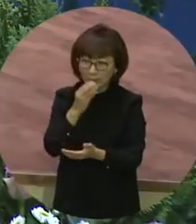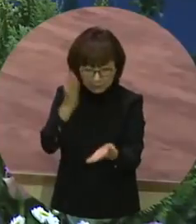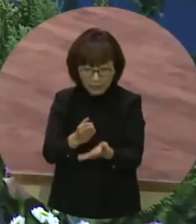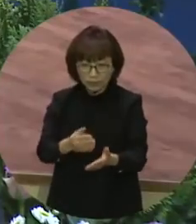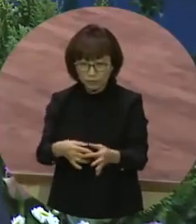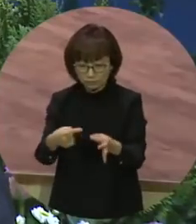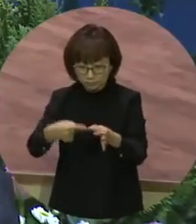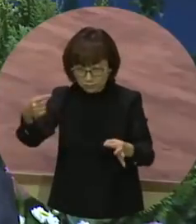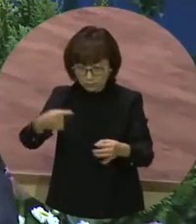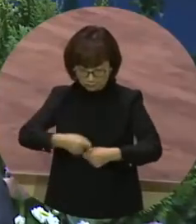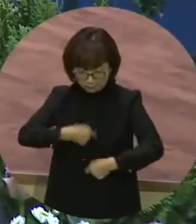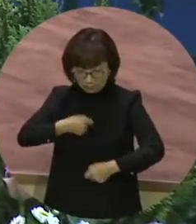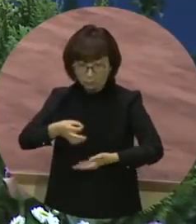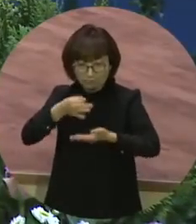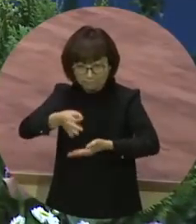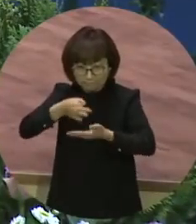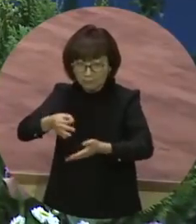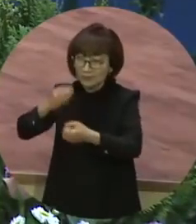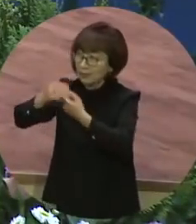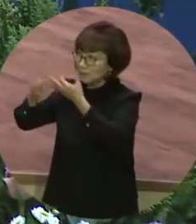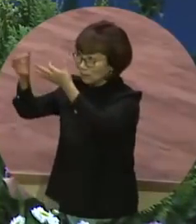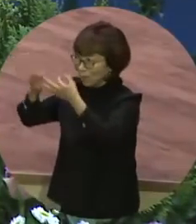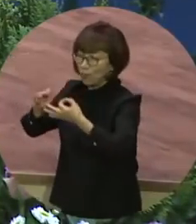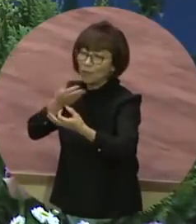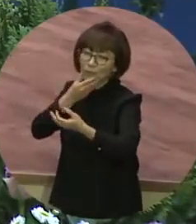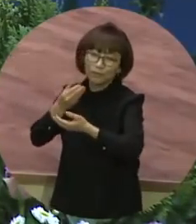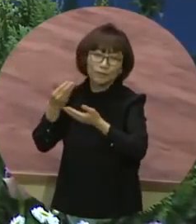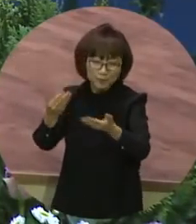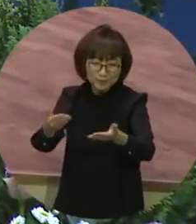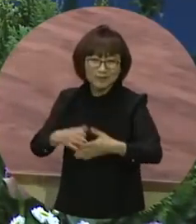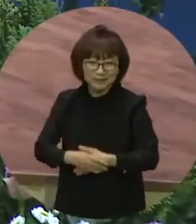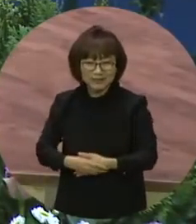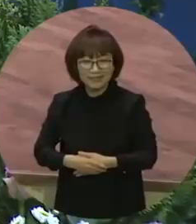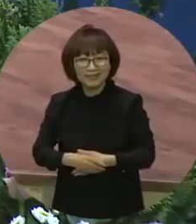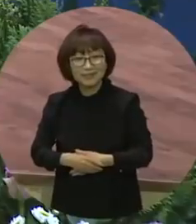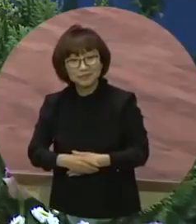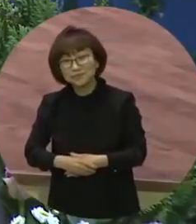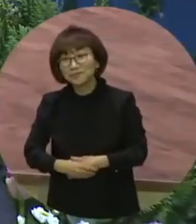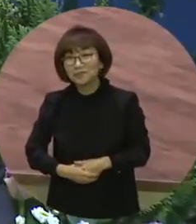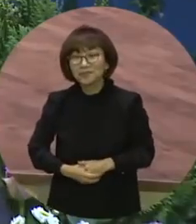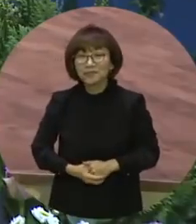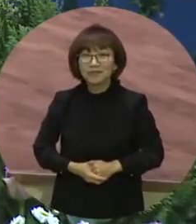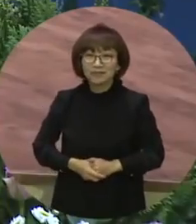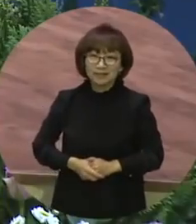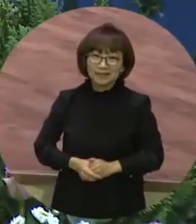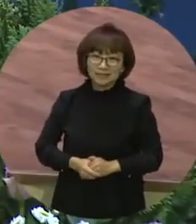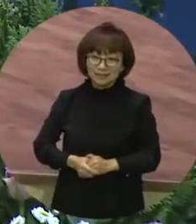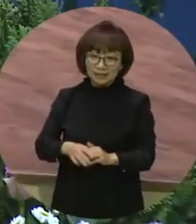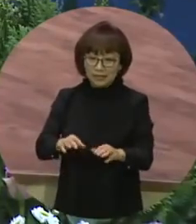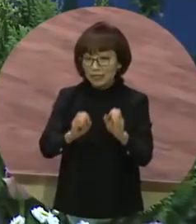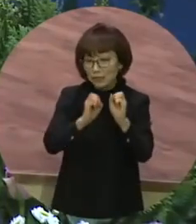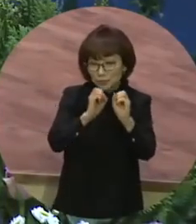우리의 마음과 생각이요, 전도와 선교 렘넌트에 방향 맞추게 되면요,